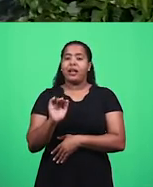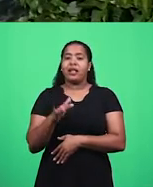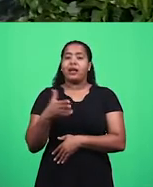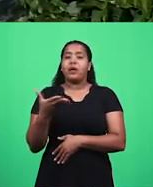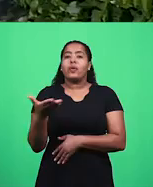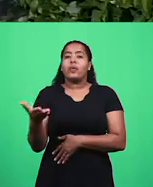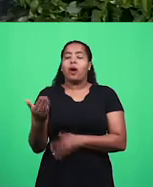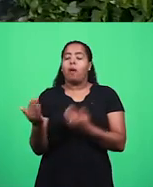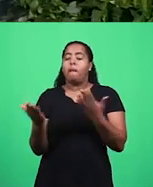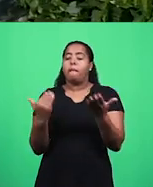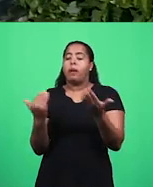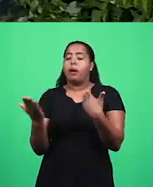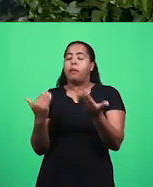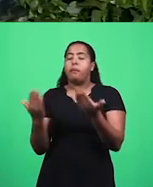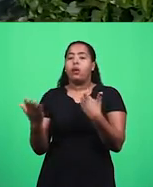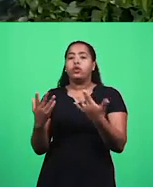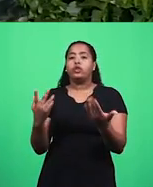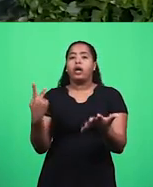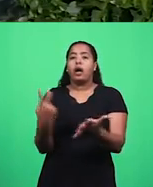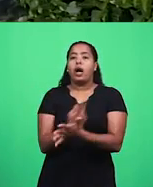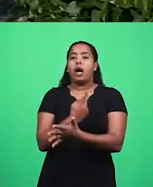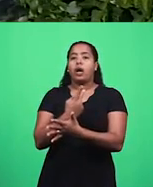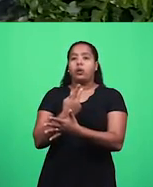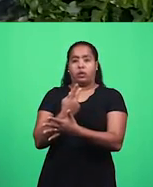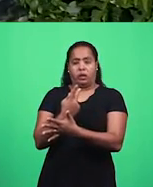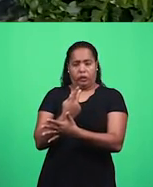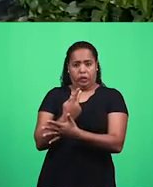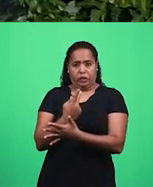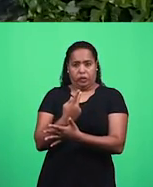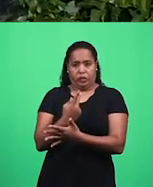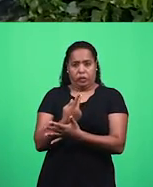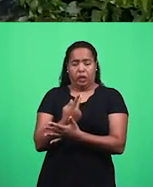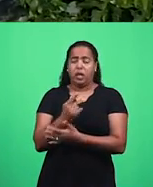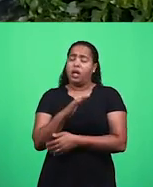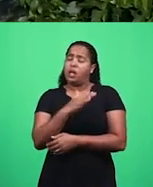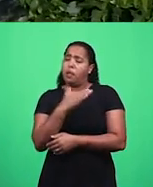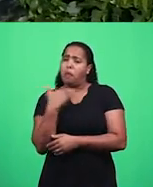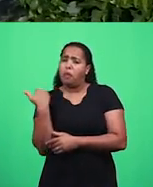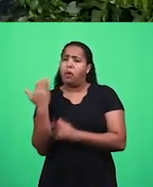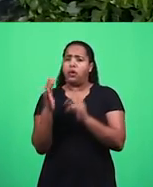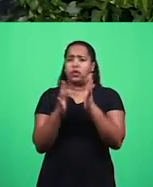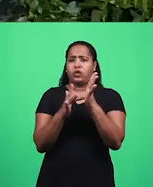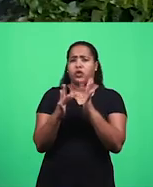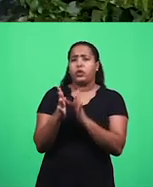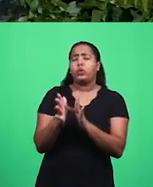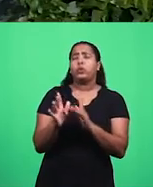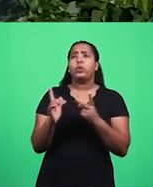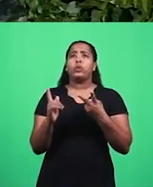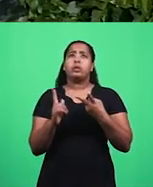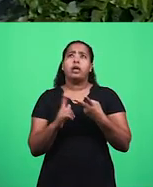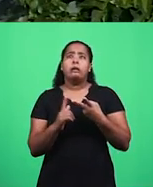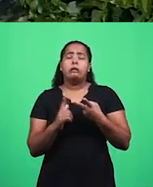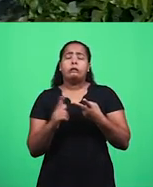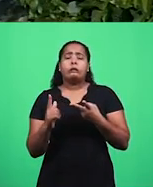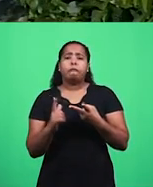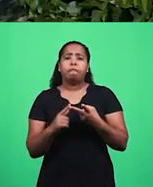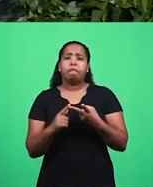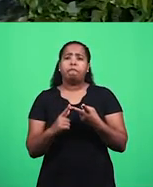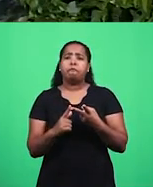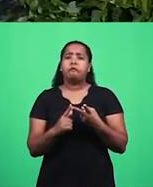Эммаус, и разговор их был о событиях, о происшествиях, о смерти